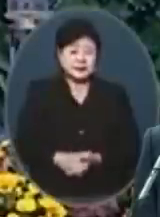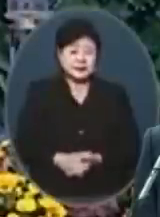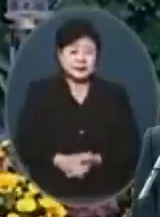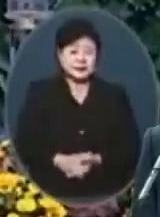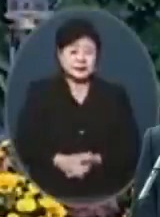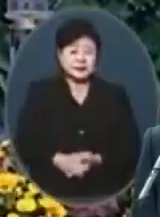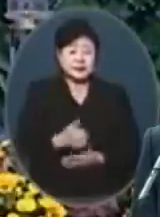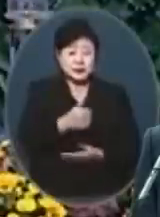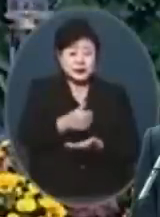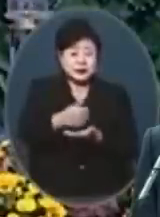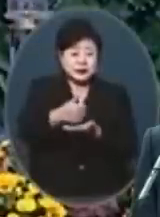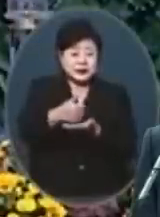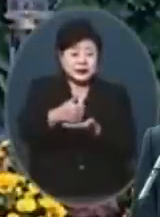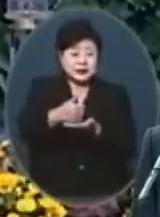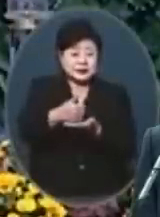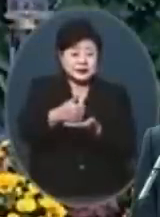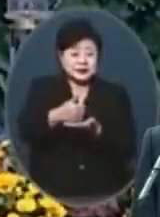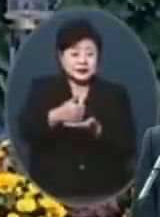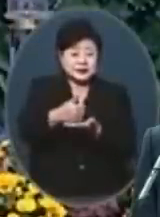주님이